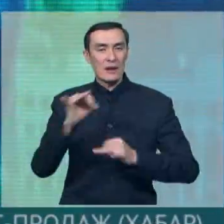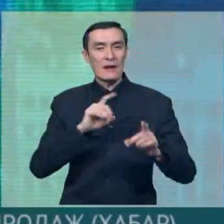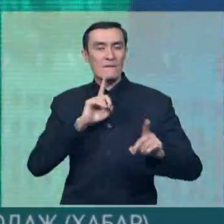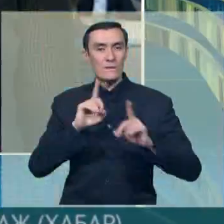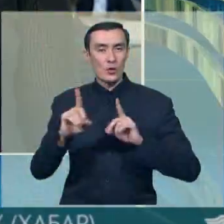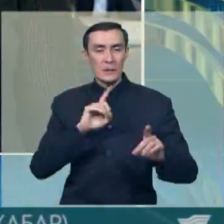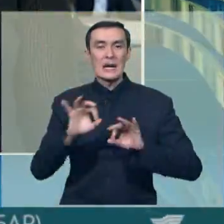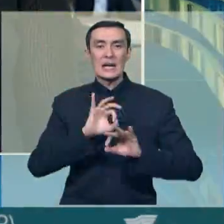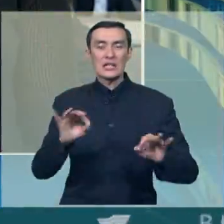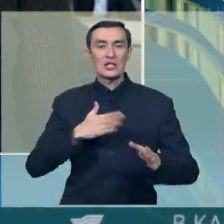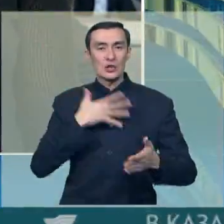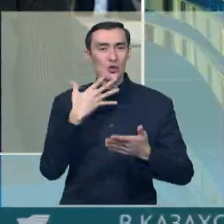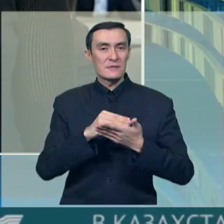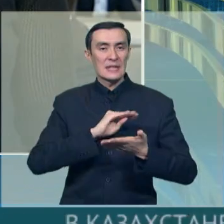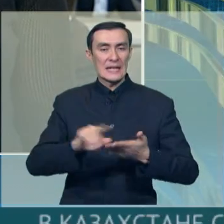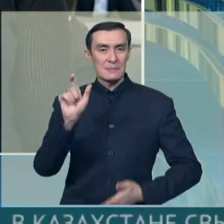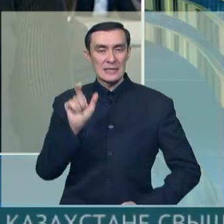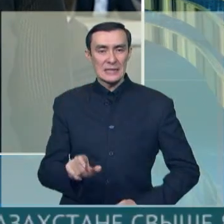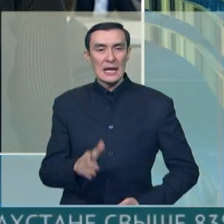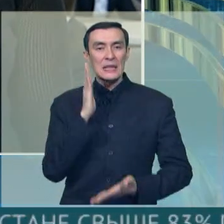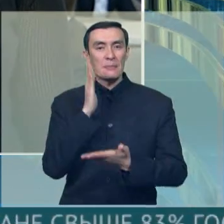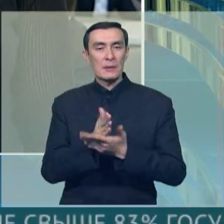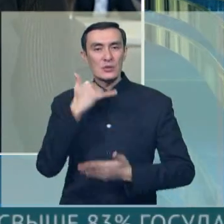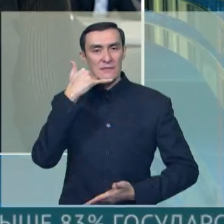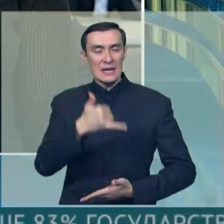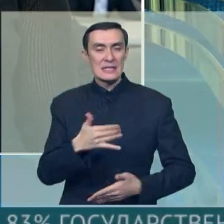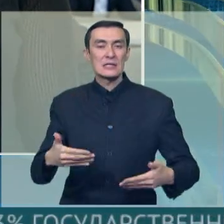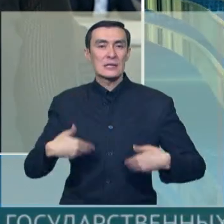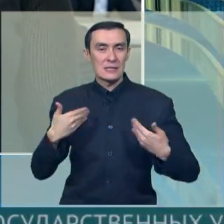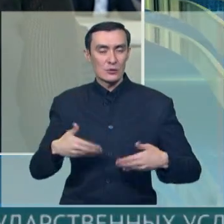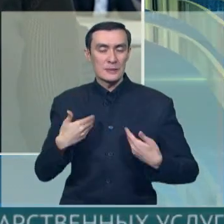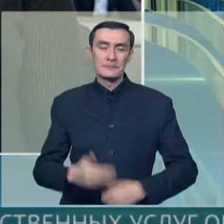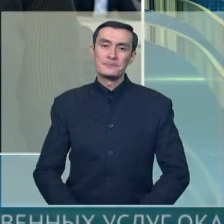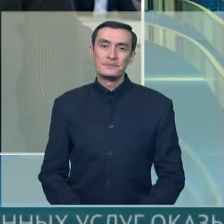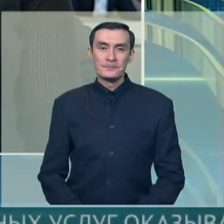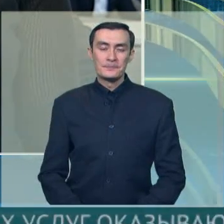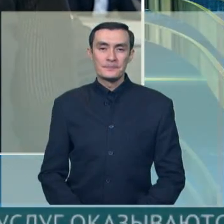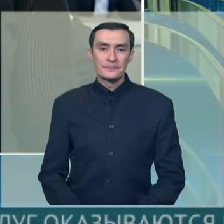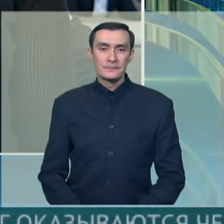готова рассказать Ирина Камышова. Она на прямой связи со студией. Ирина, день добрый.